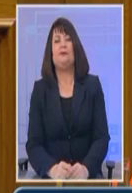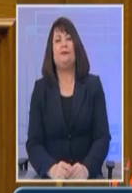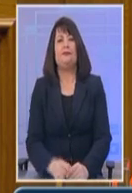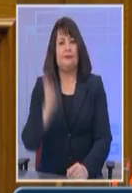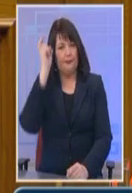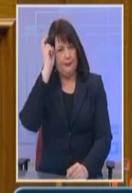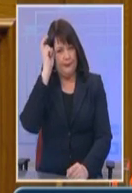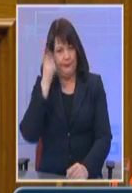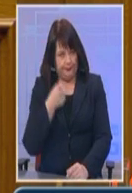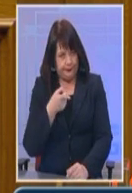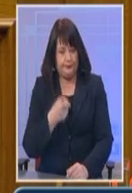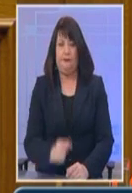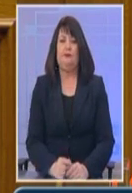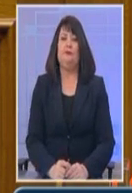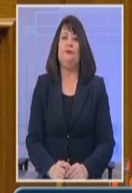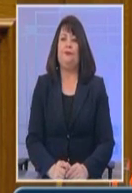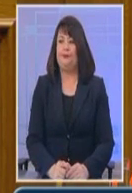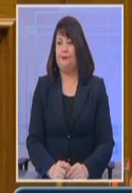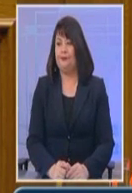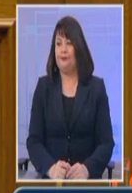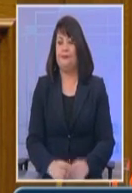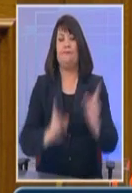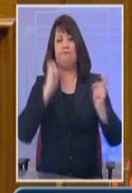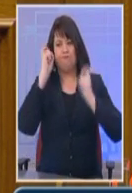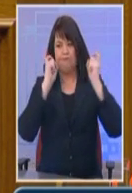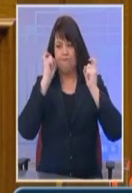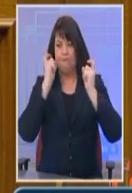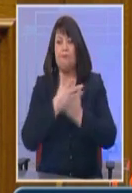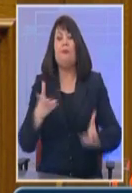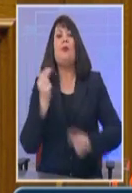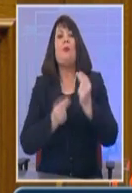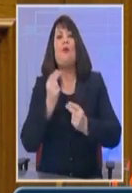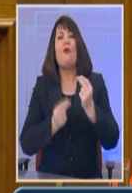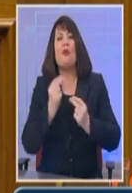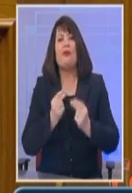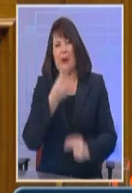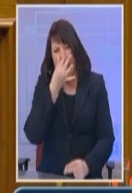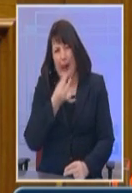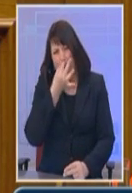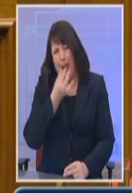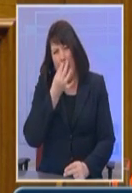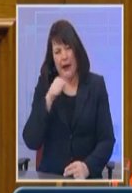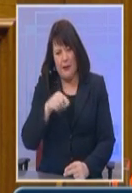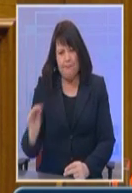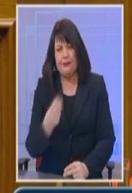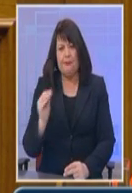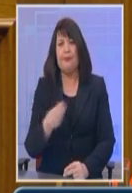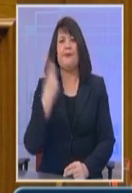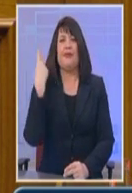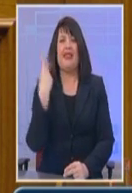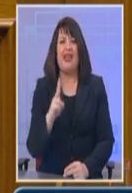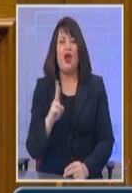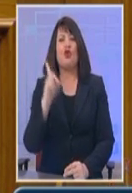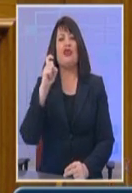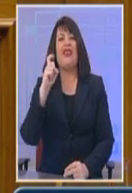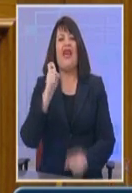Υπενθυμίζω ότι εν μέσω έντονων προβλημάτων από τη γρήπη ειδικά, 210 κλίνες